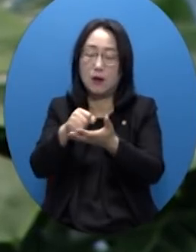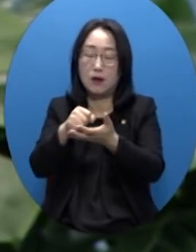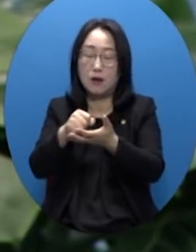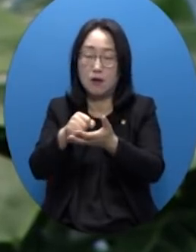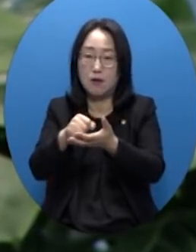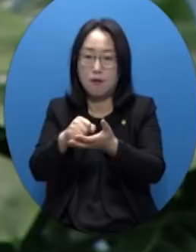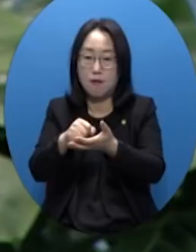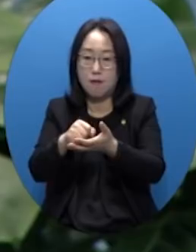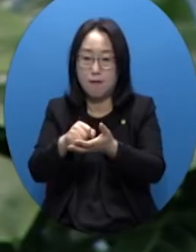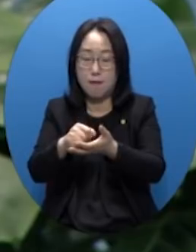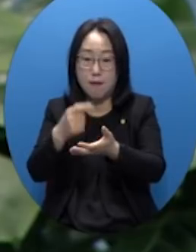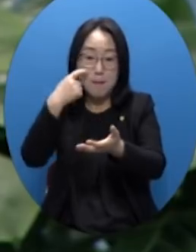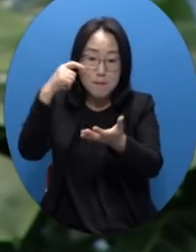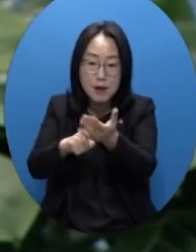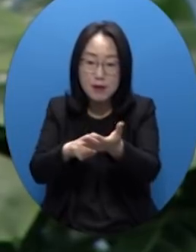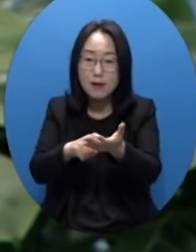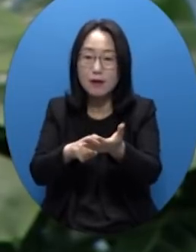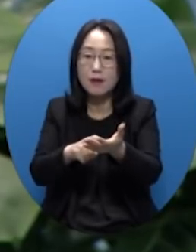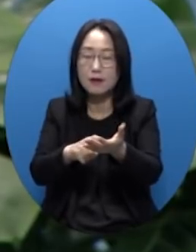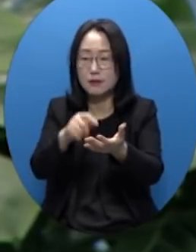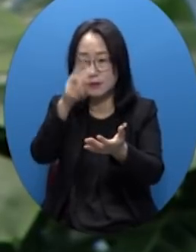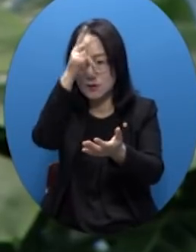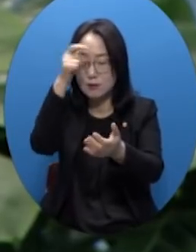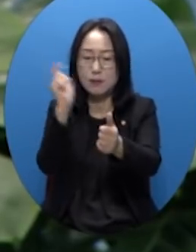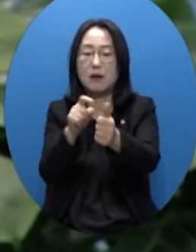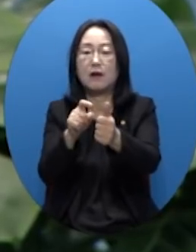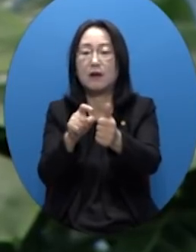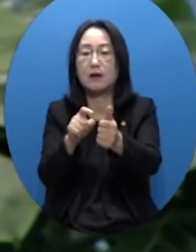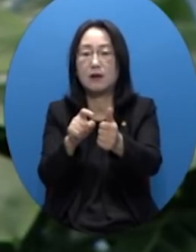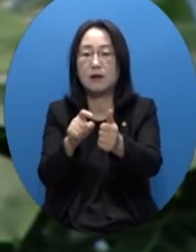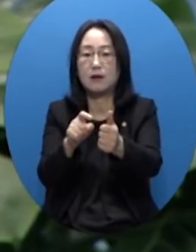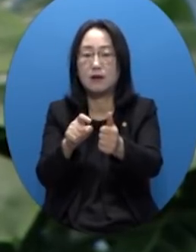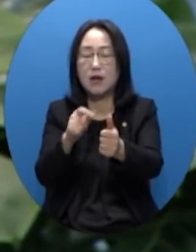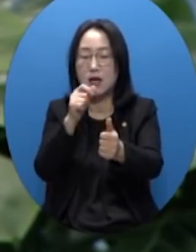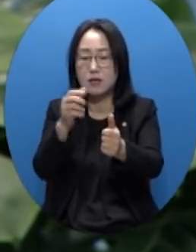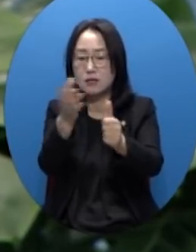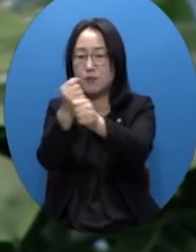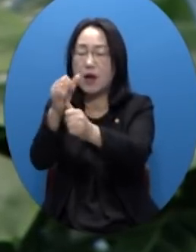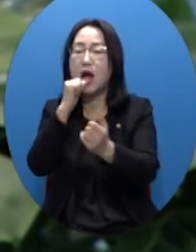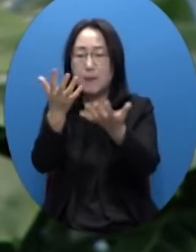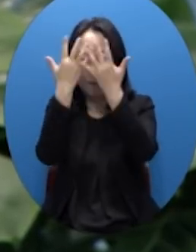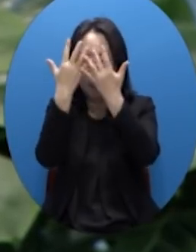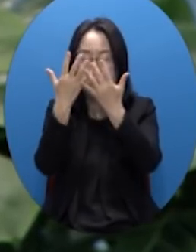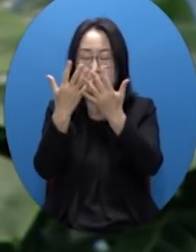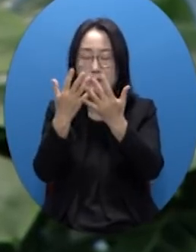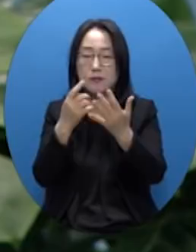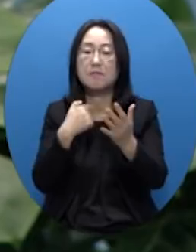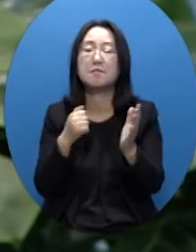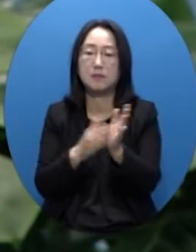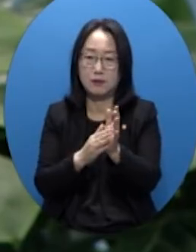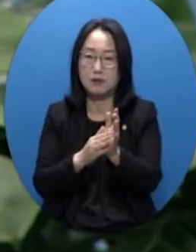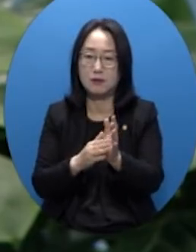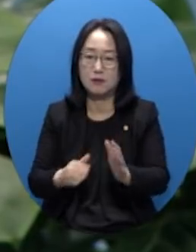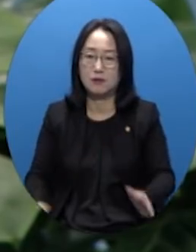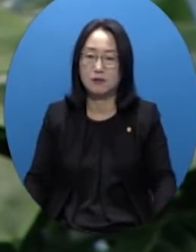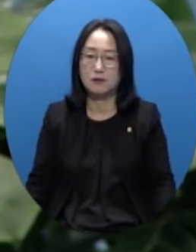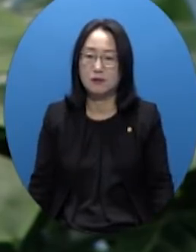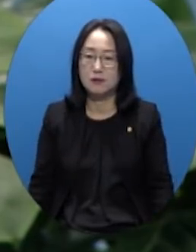생활에서 적발 되었어 빨 갖고 사람이있다 감옥에 가는 그런 모습을 보게 되었습니다